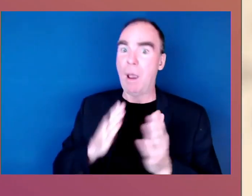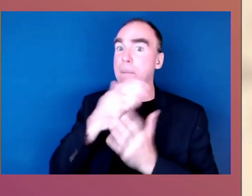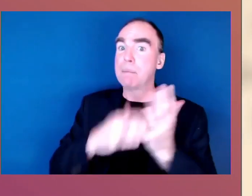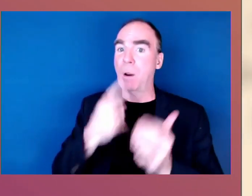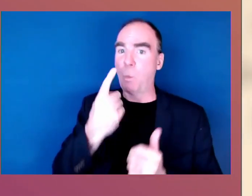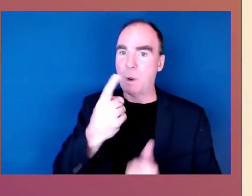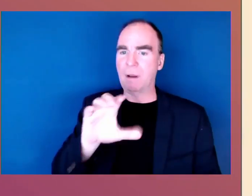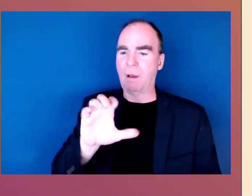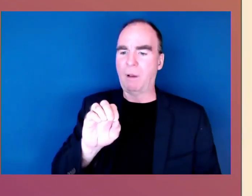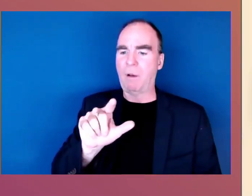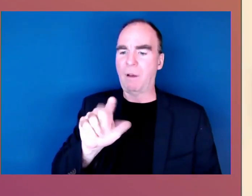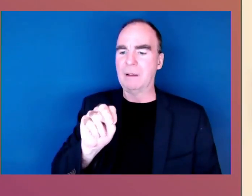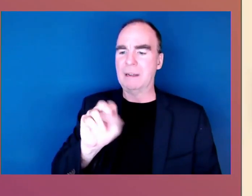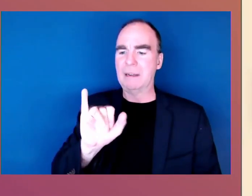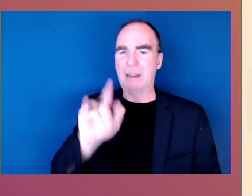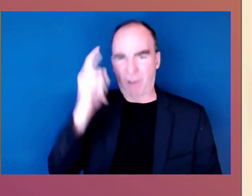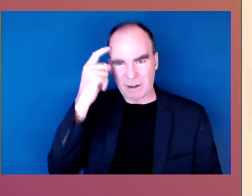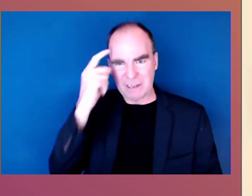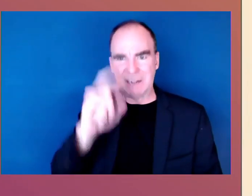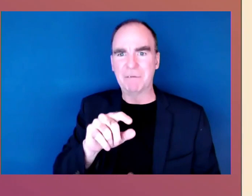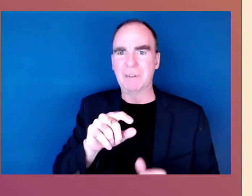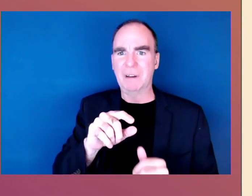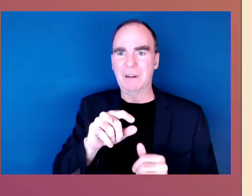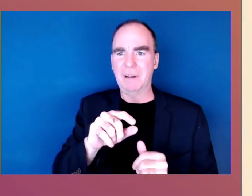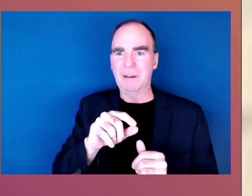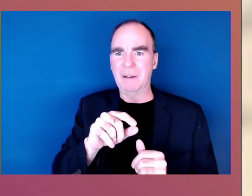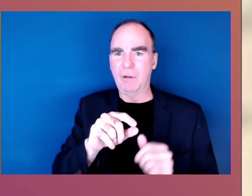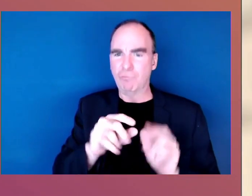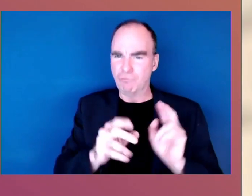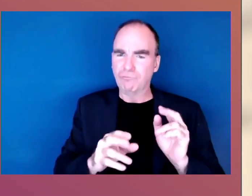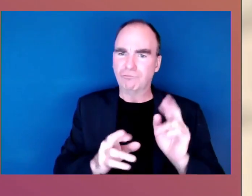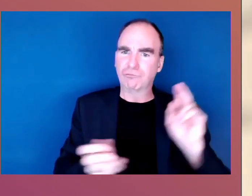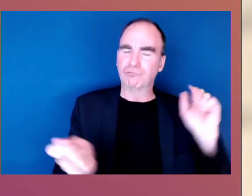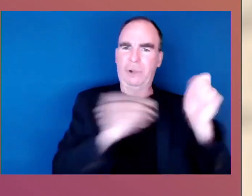詩検索、古書検索 button Sapiens 全史 1 Sapiens